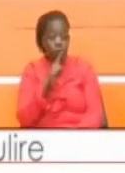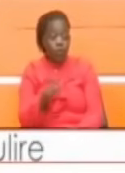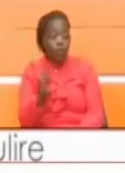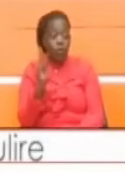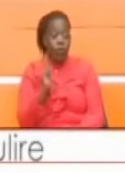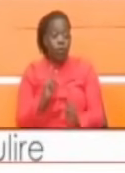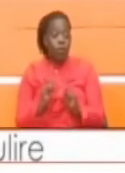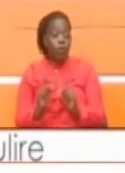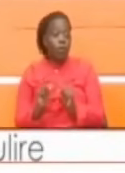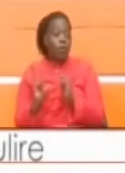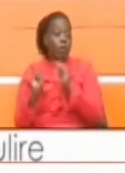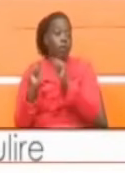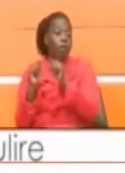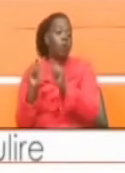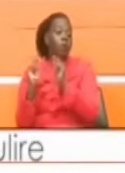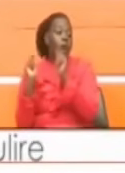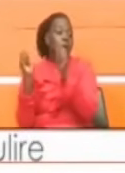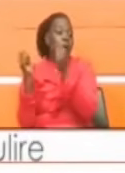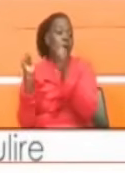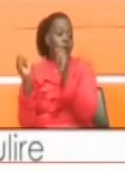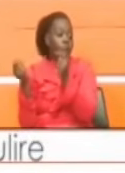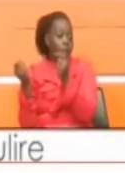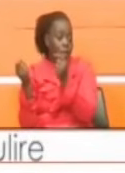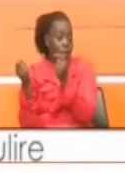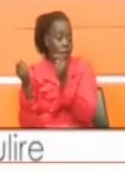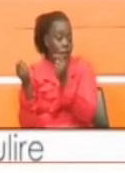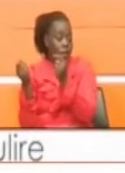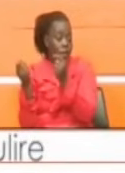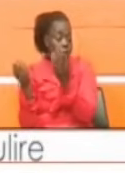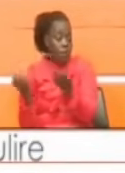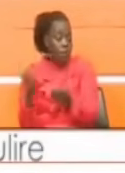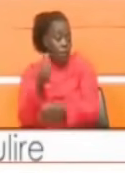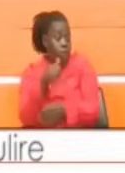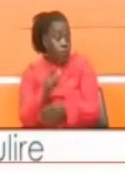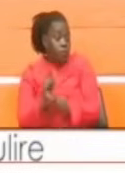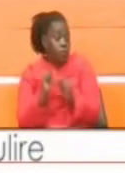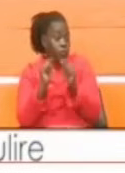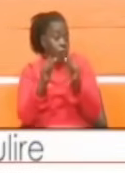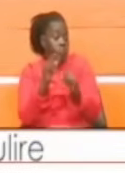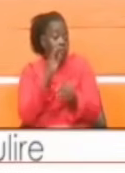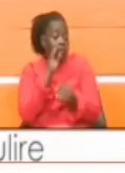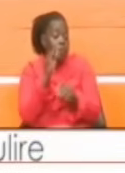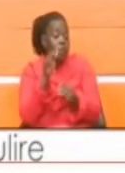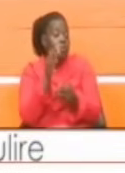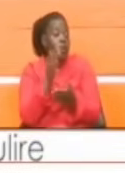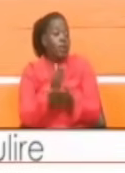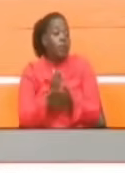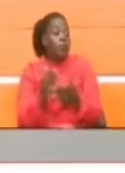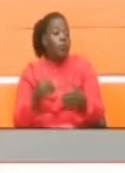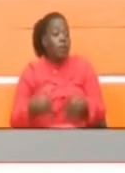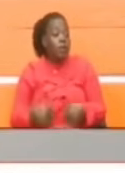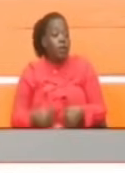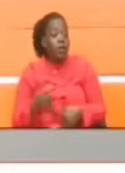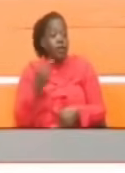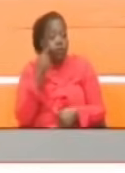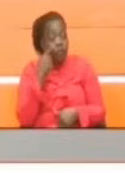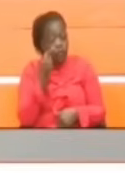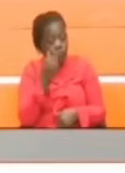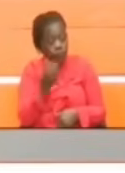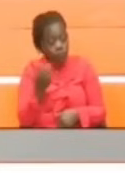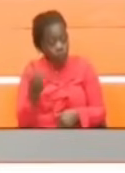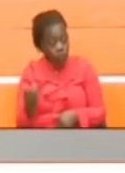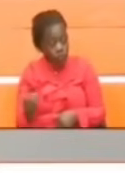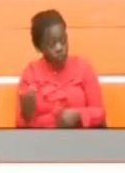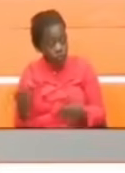abantu okugenda okwekalakasa ngate bo tebagenda kukibeeramu tukoye okulaba abaana naddala wano